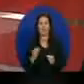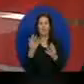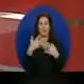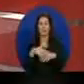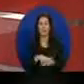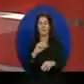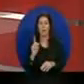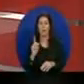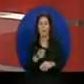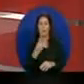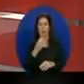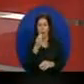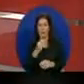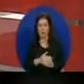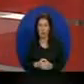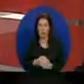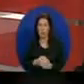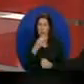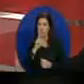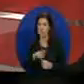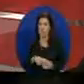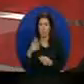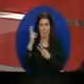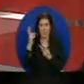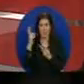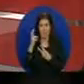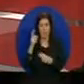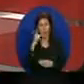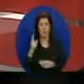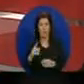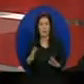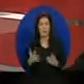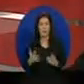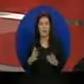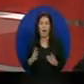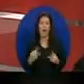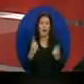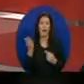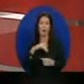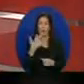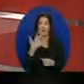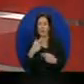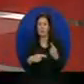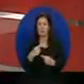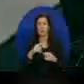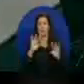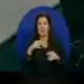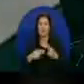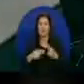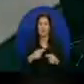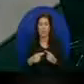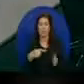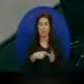לנו ניסיון היסטורי לדעת מה קורה לנפט הספוג הזה בחול בעוד 5 שנים, 10 שנים, 50 שנה? מה התהליכים